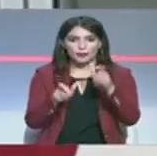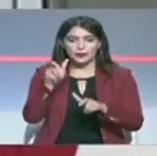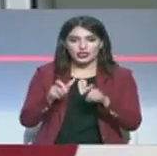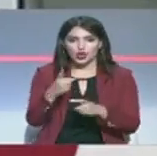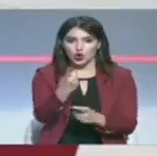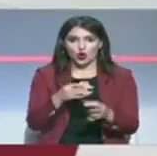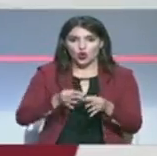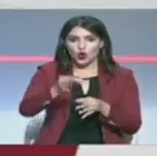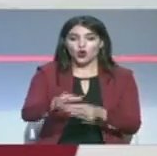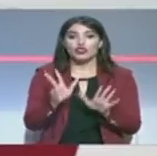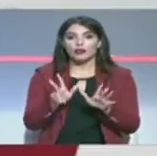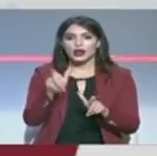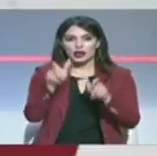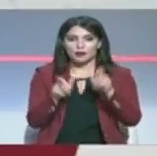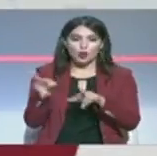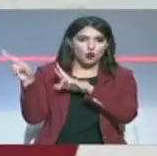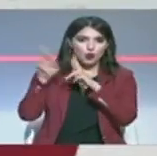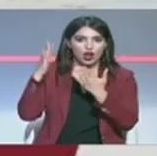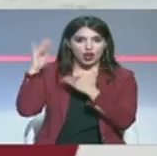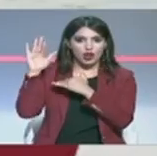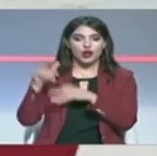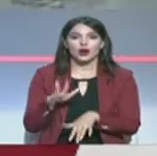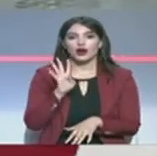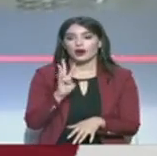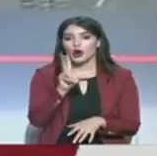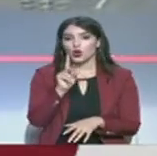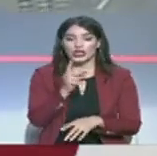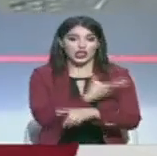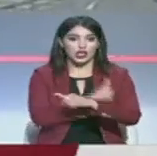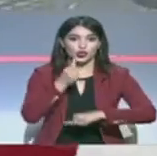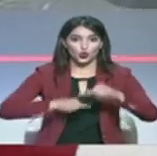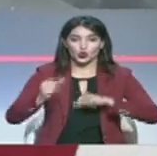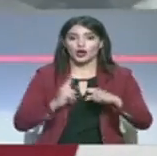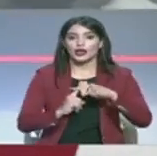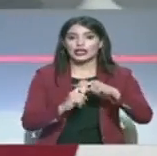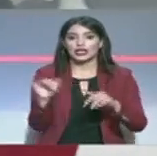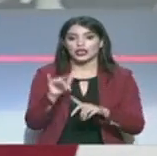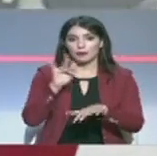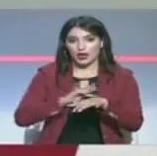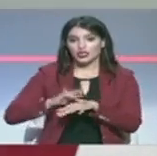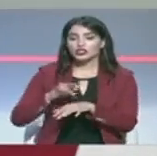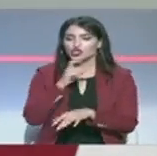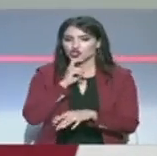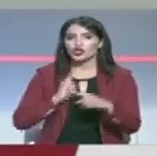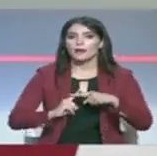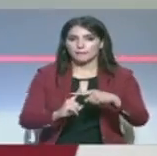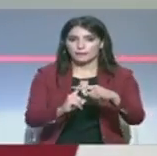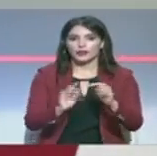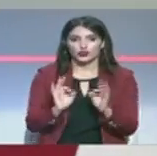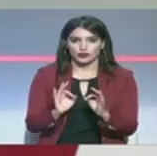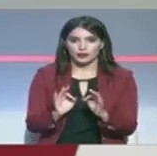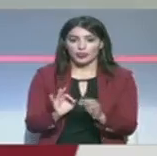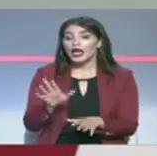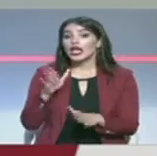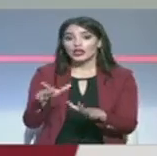محلية وثمان حالات وافدة و34 تحليلا إيجابيا لحالات سابقة ما تزال حاملة للفيروس.